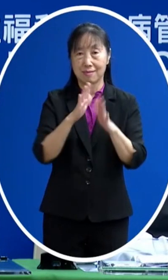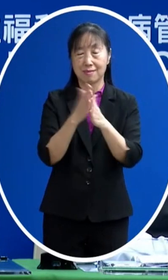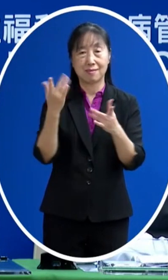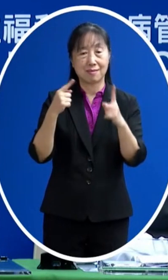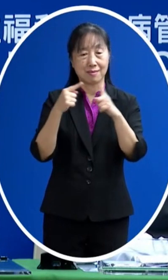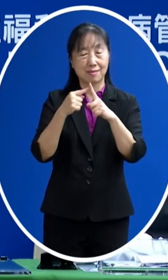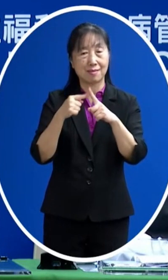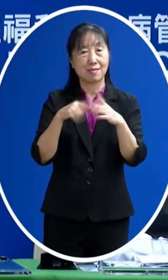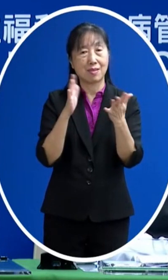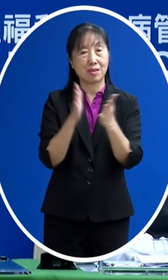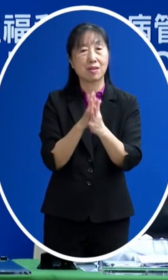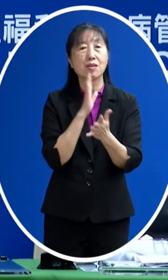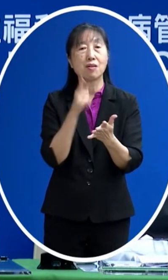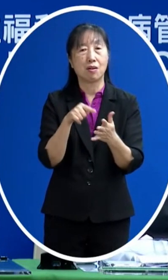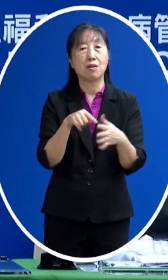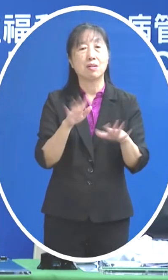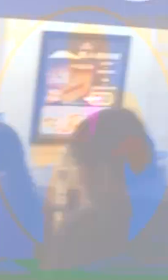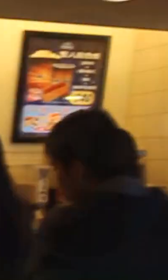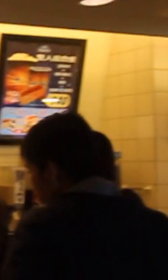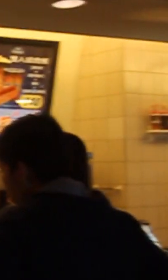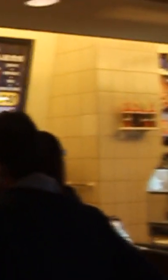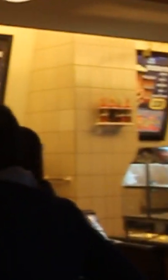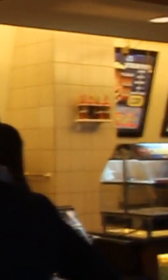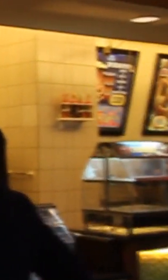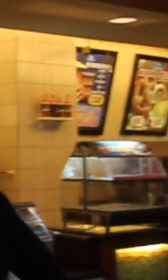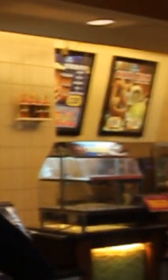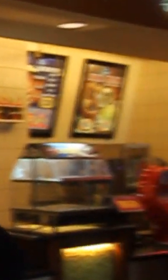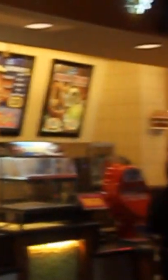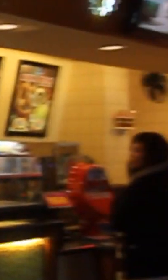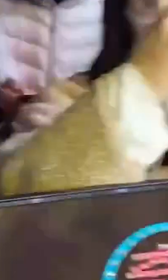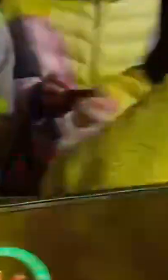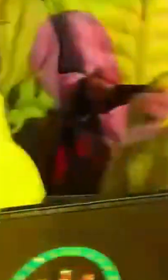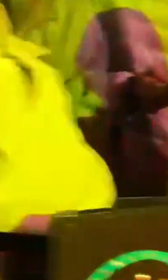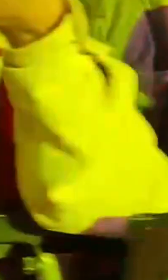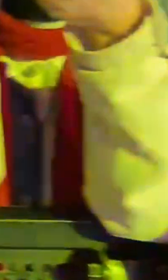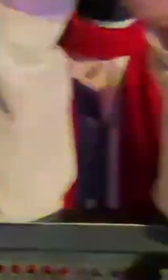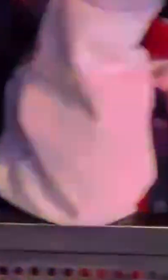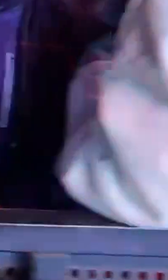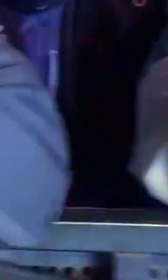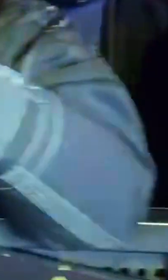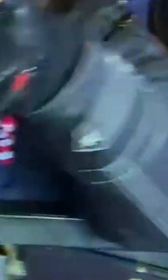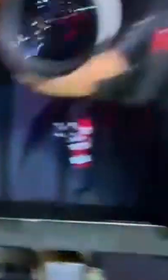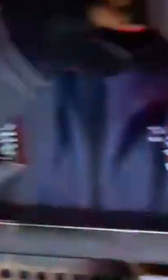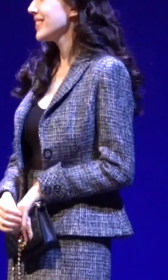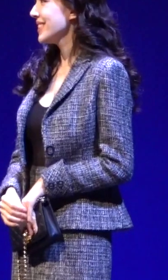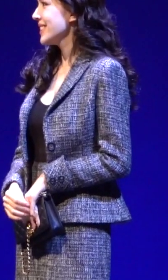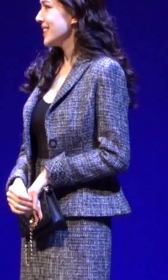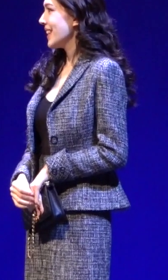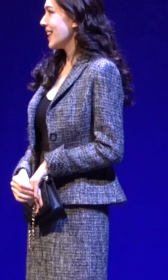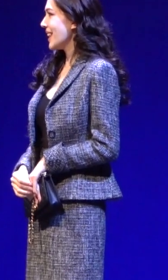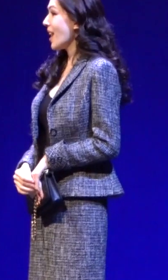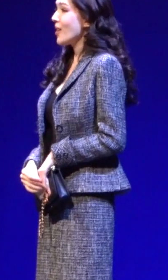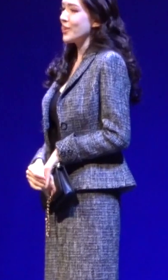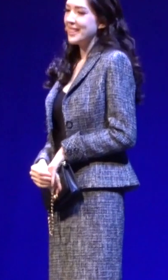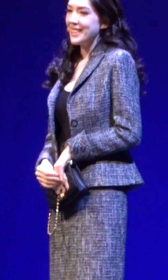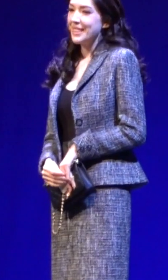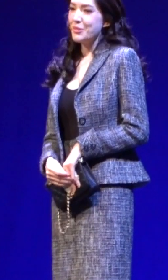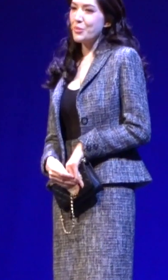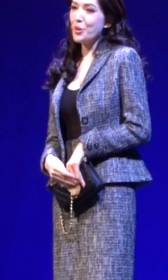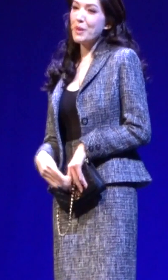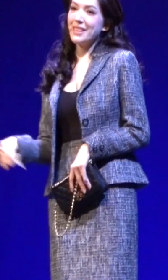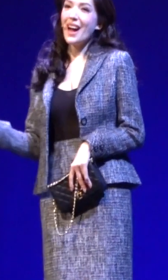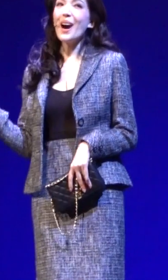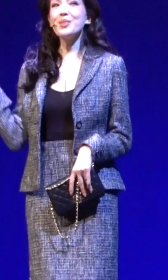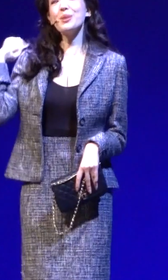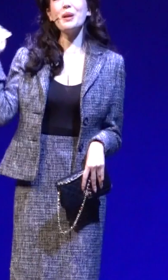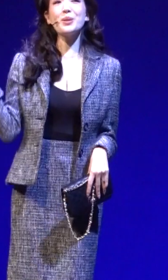的规定，那这三个我们都取消。 看电影可以吃东西，演唱会开放摇滚区，艺文活动也不再受到